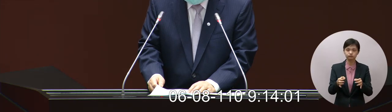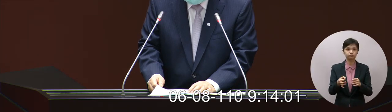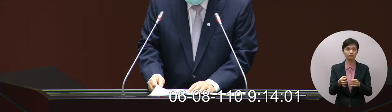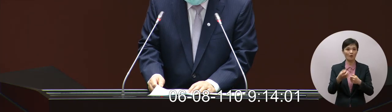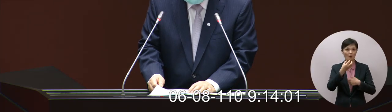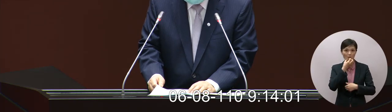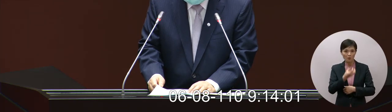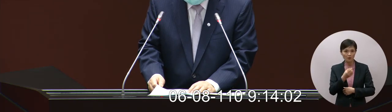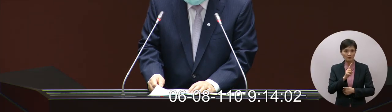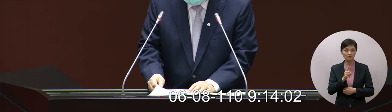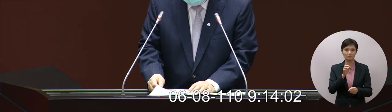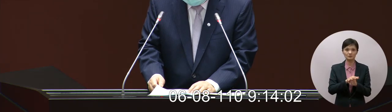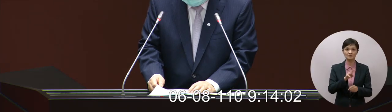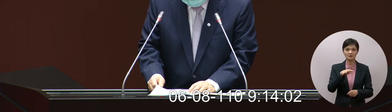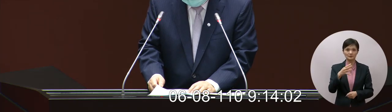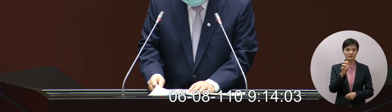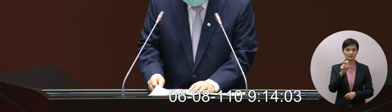贴